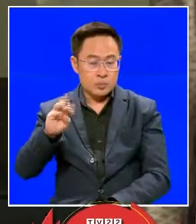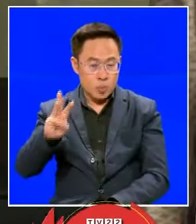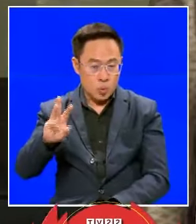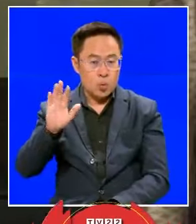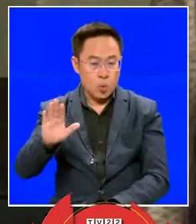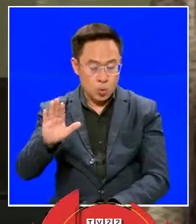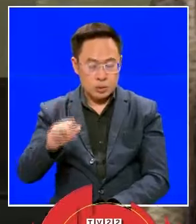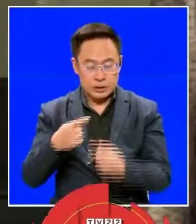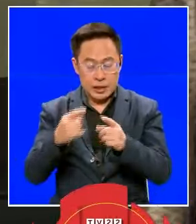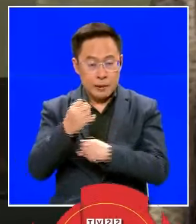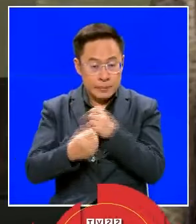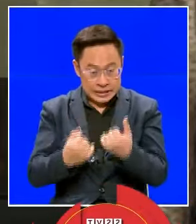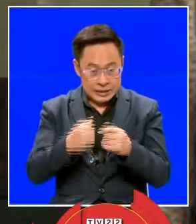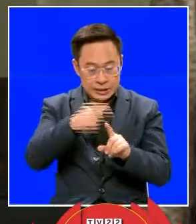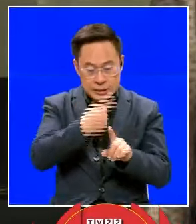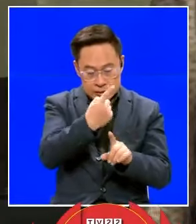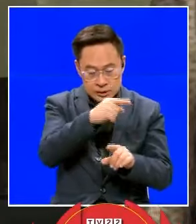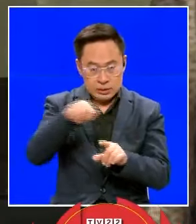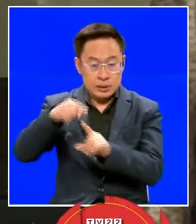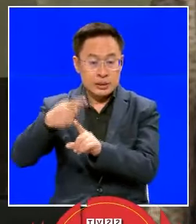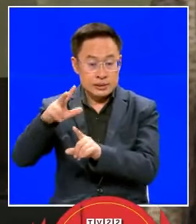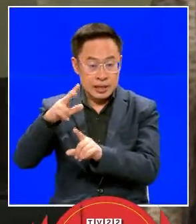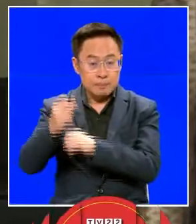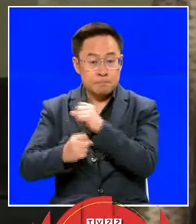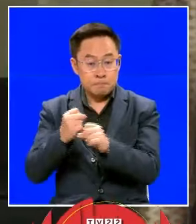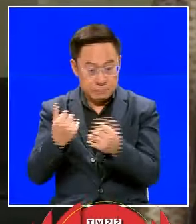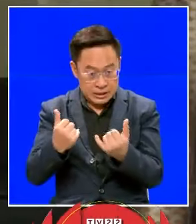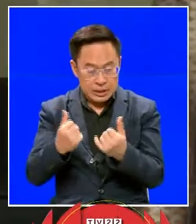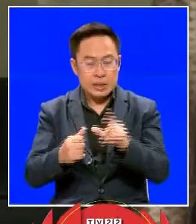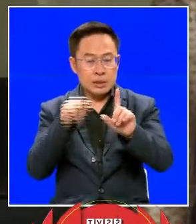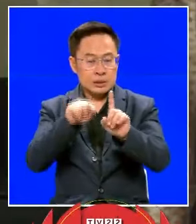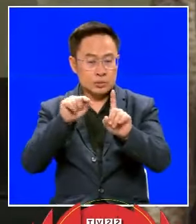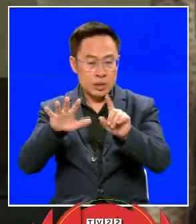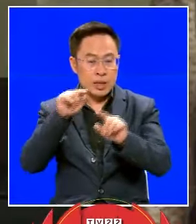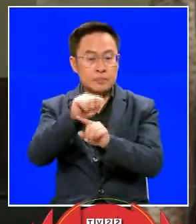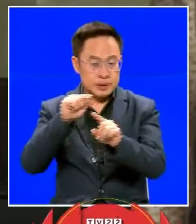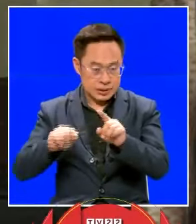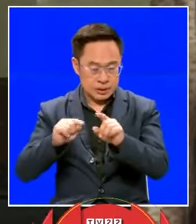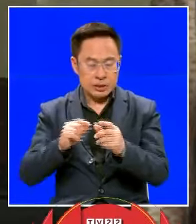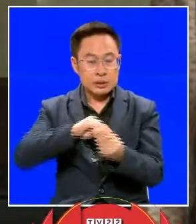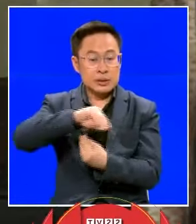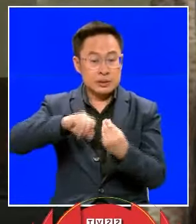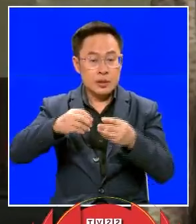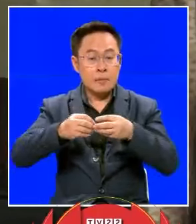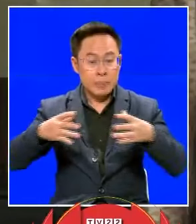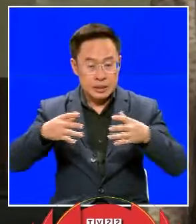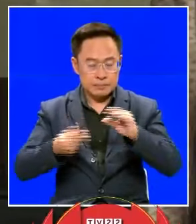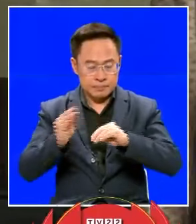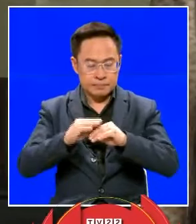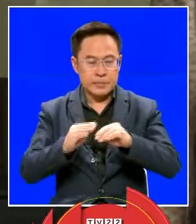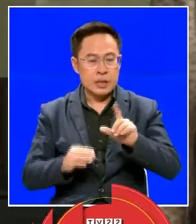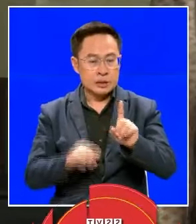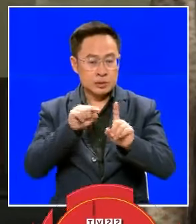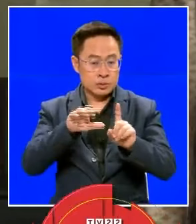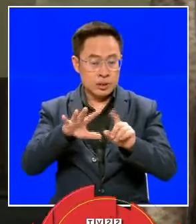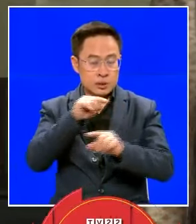ว่าพอมันโตเมื่อเทียบกับไตรมาสที่ผ่านมามันก็เลยไม่ใช่การถดถอยทางเทคนิคไอ้การถดถอยเทคนิกก็คือ jdpติดลบ 2